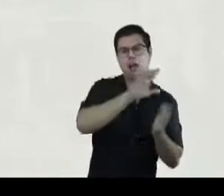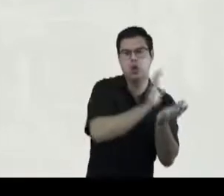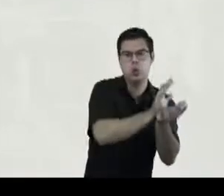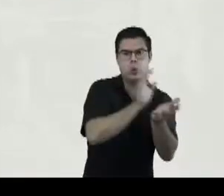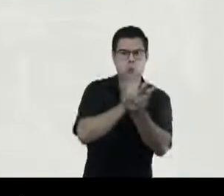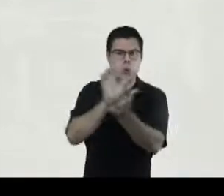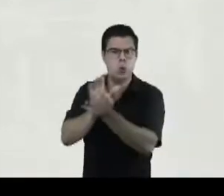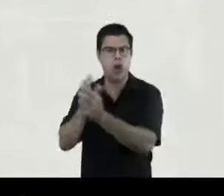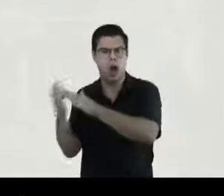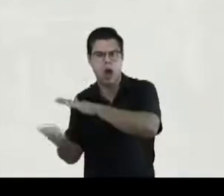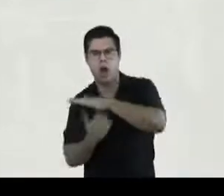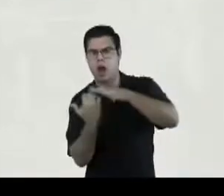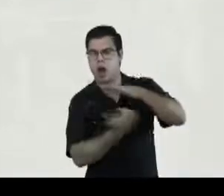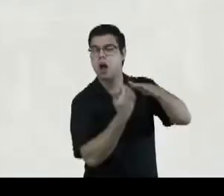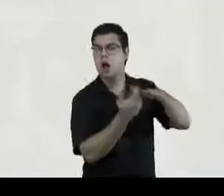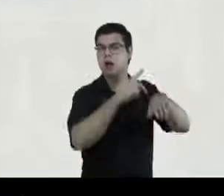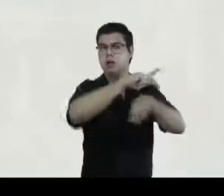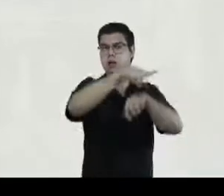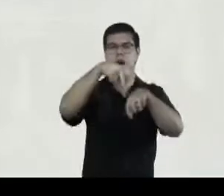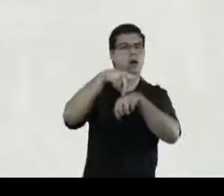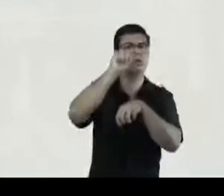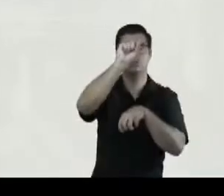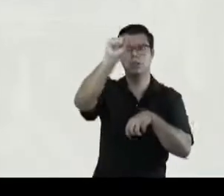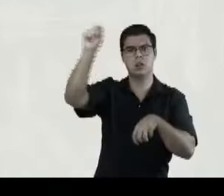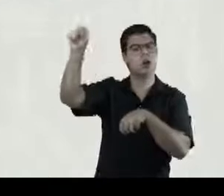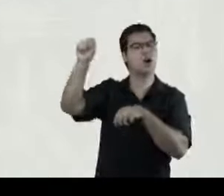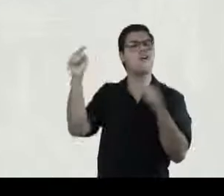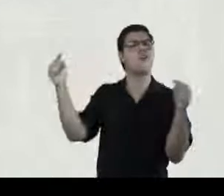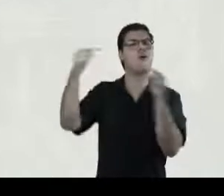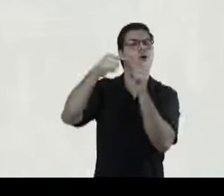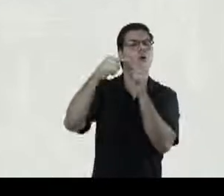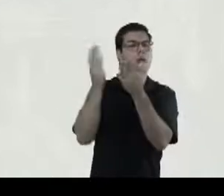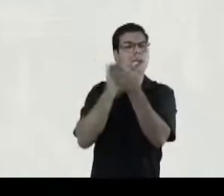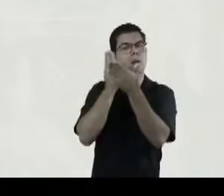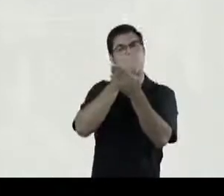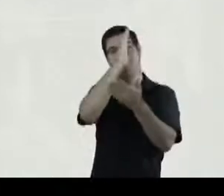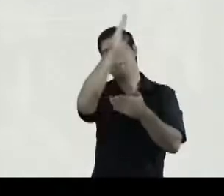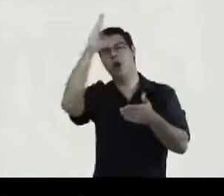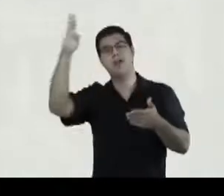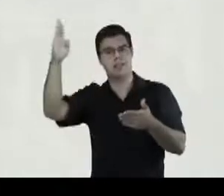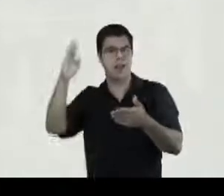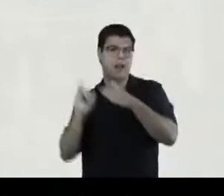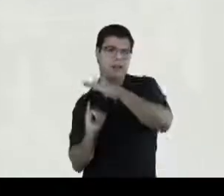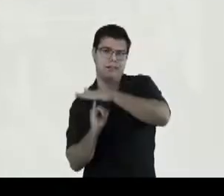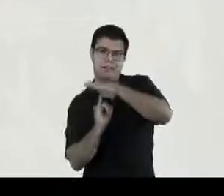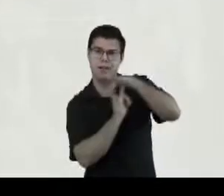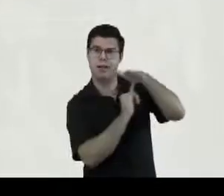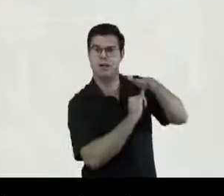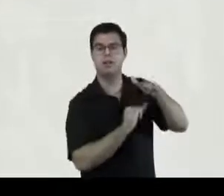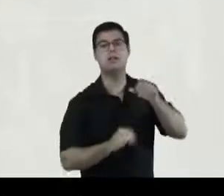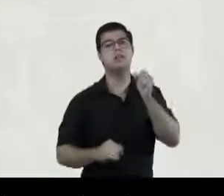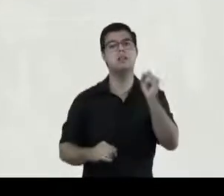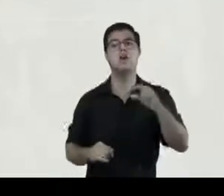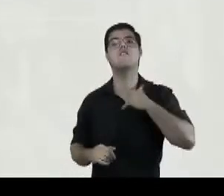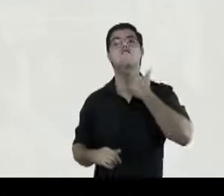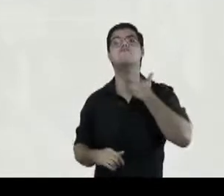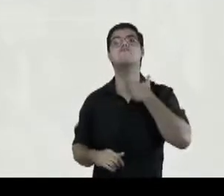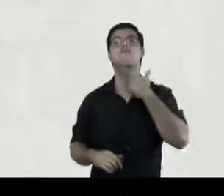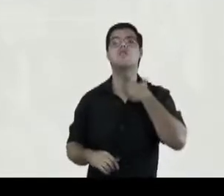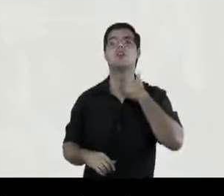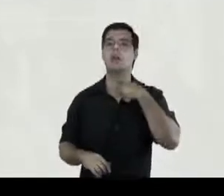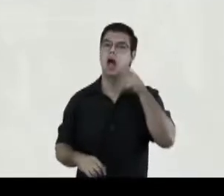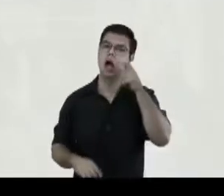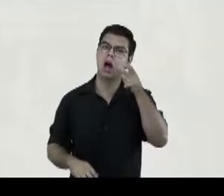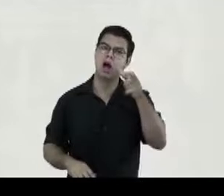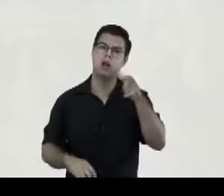pays, il s'agit de la Bibliothèque nationale. Donc, par exemple, si je veux connaître la version